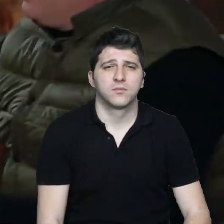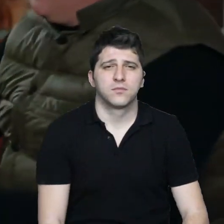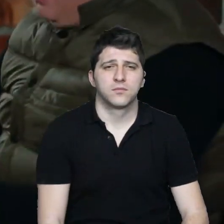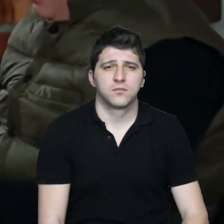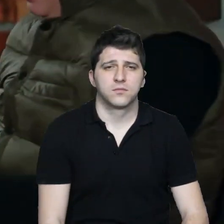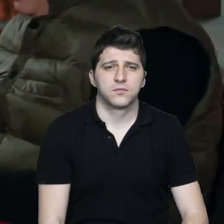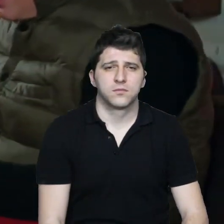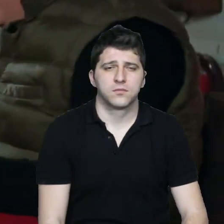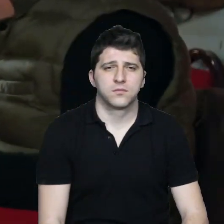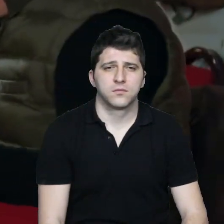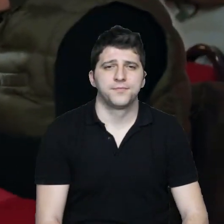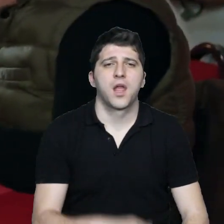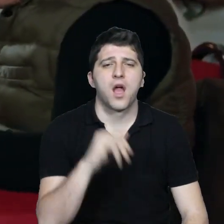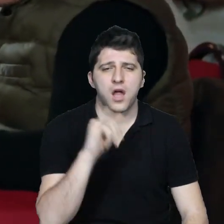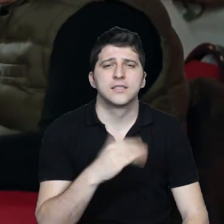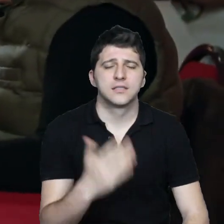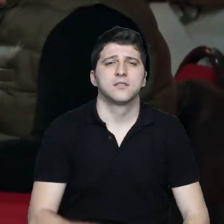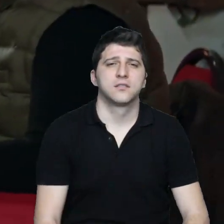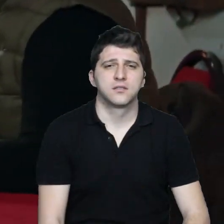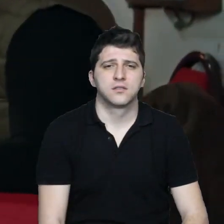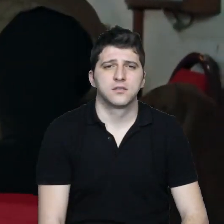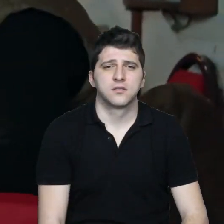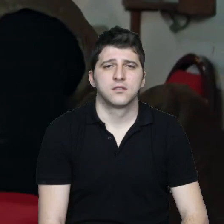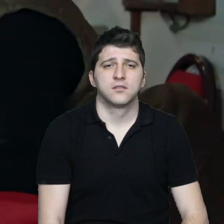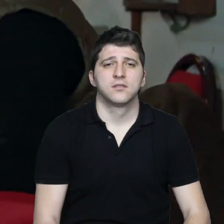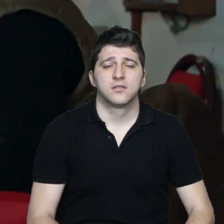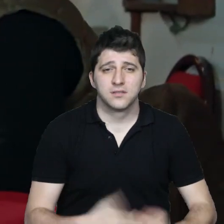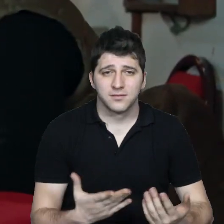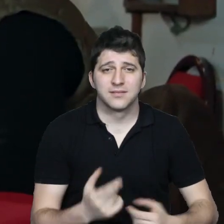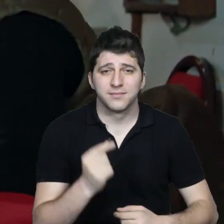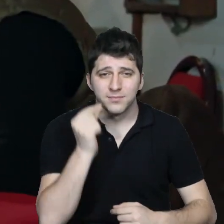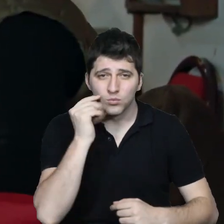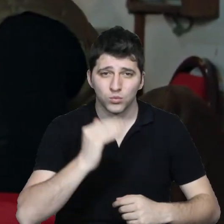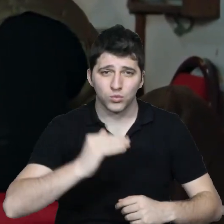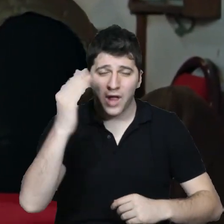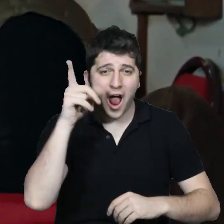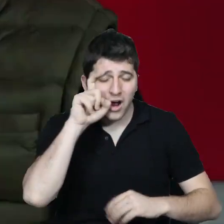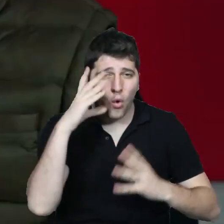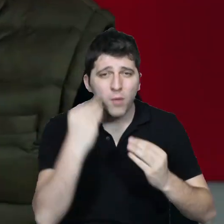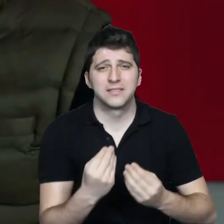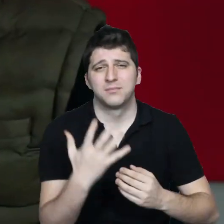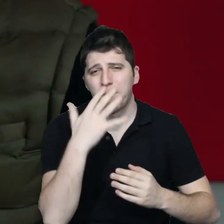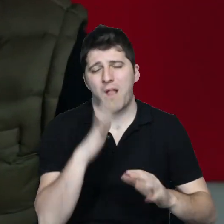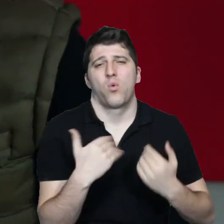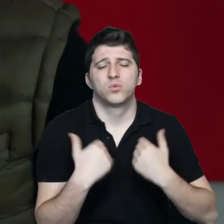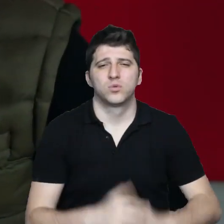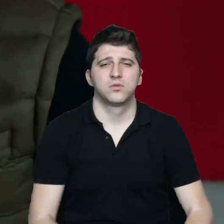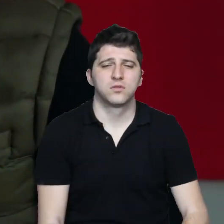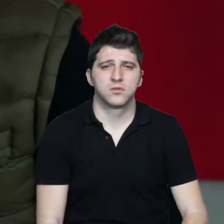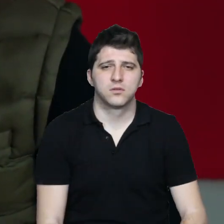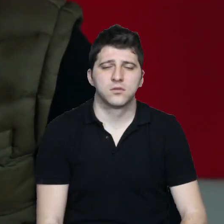geldi. Haklısın. Halbuki yetişkinlerin daha aklı selim davranmasını bekliyor insan.